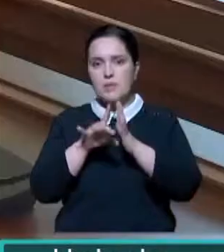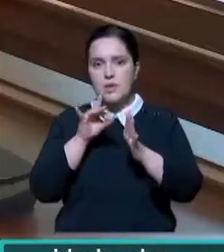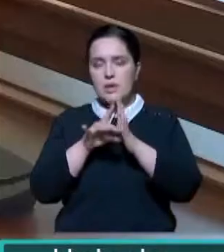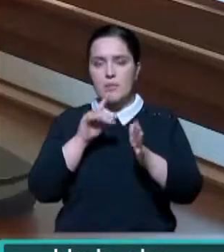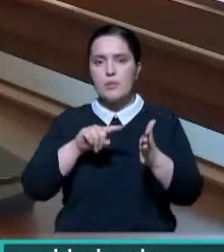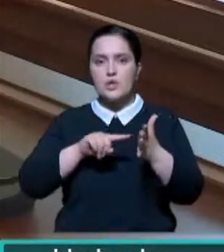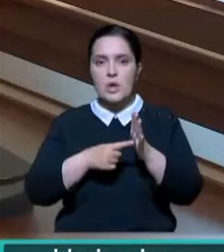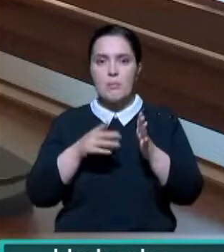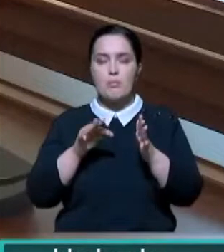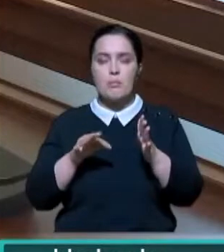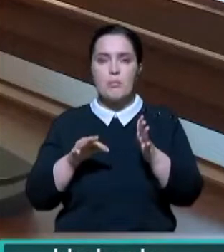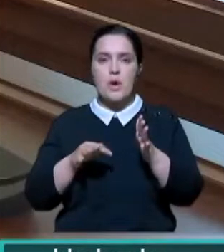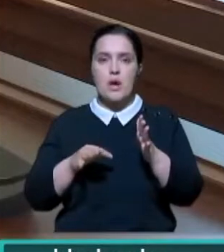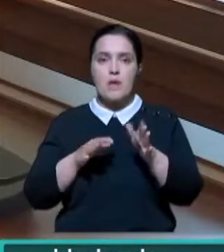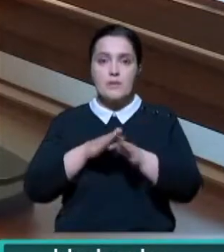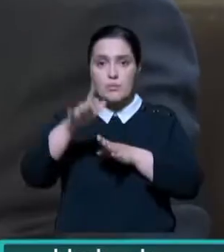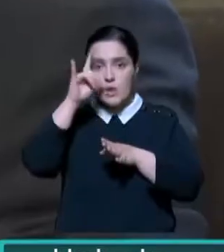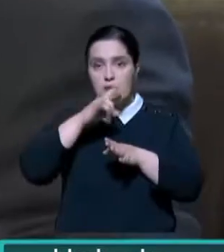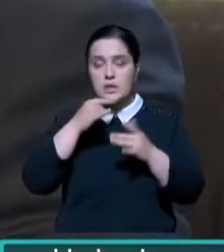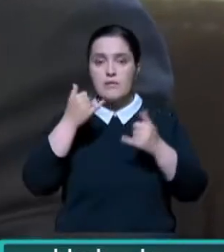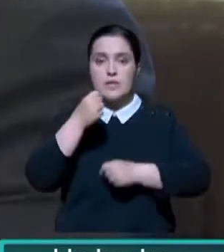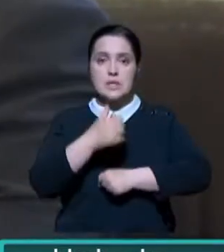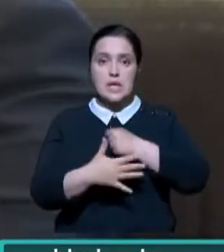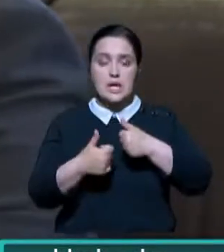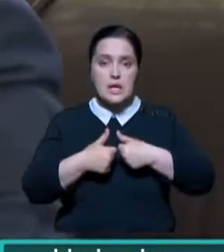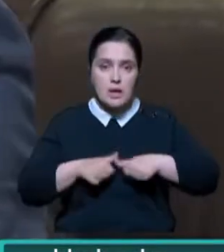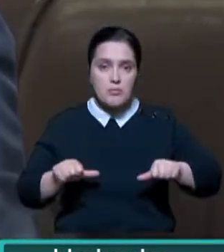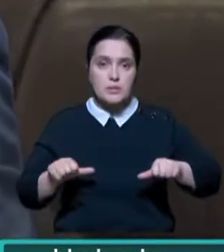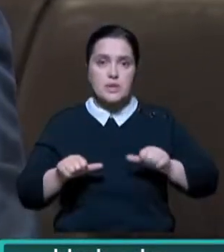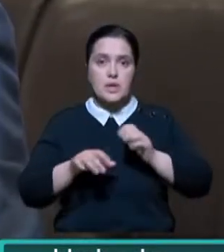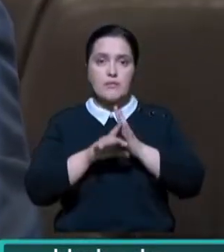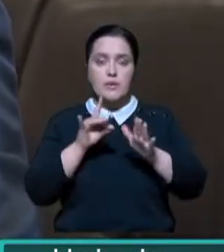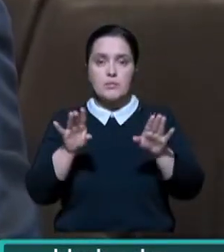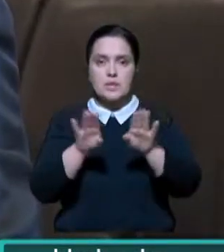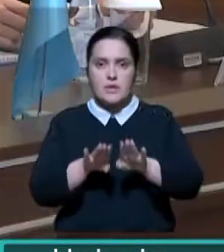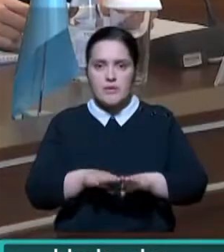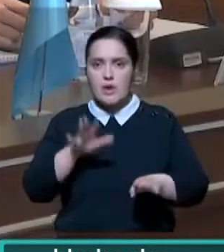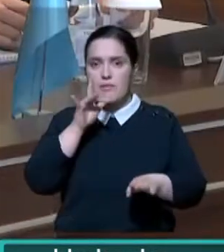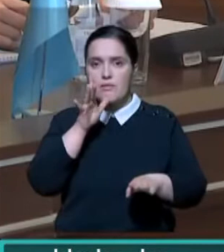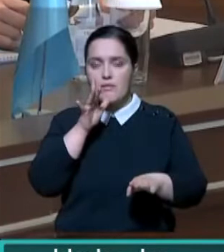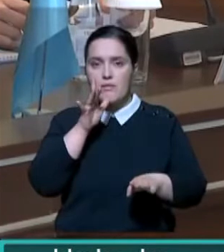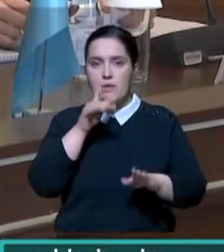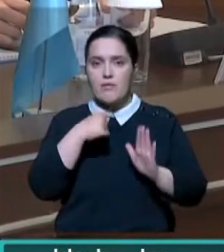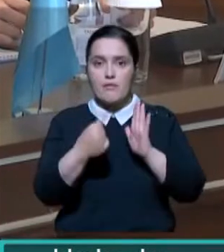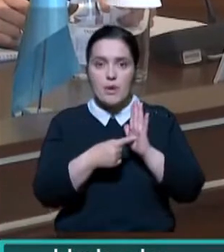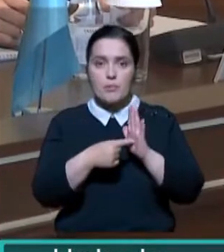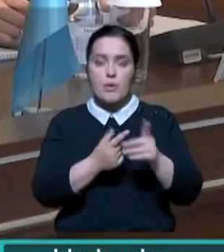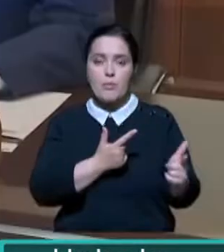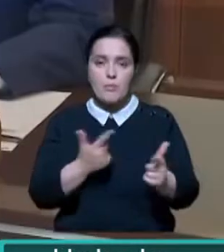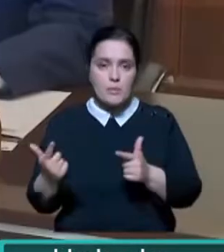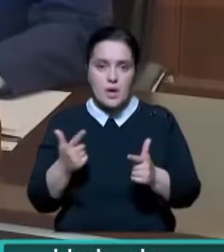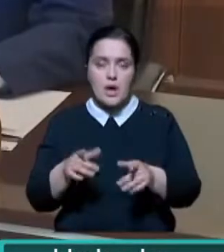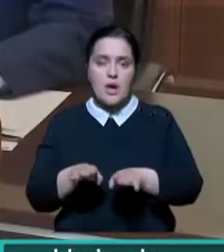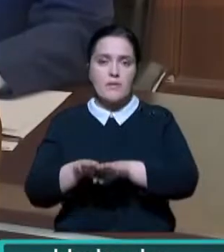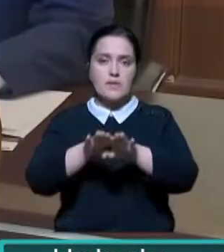определенными избирательными участками по всему Казахстану. Сегодня в Центральной комиссии референдума сверили часы в